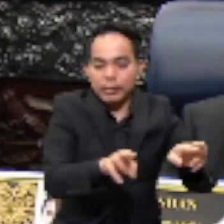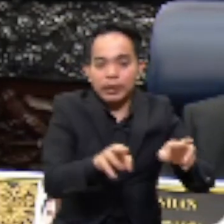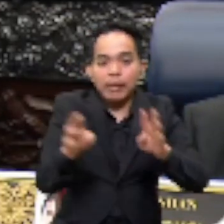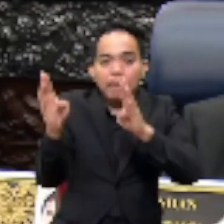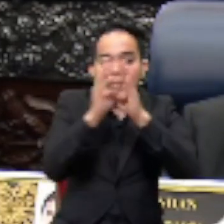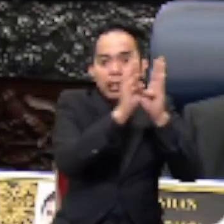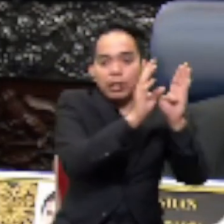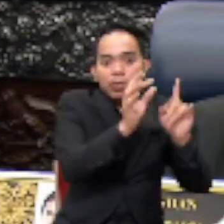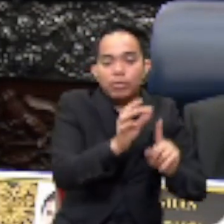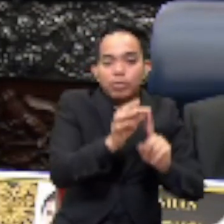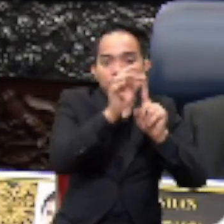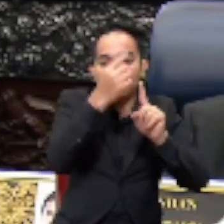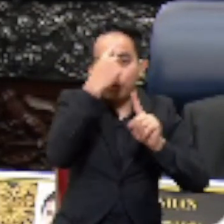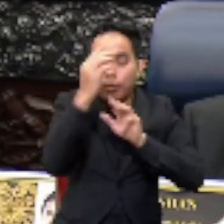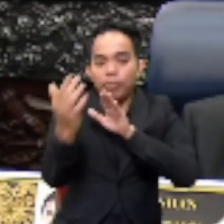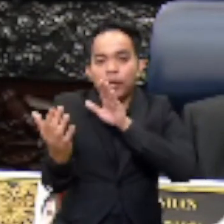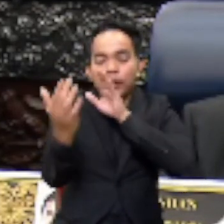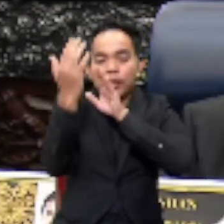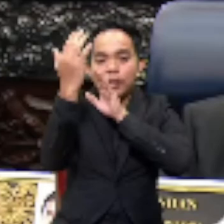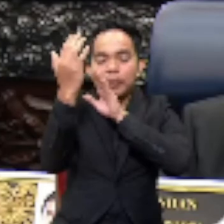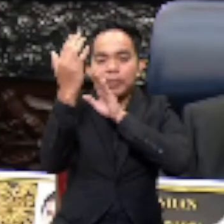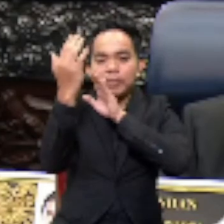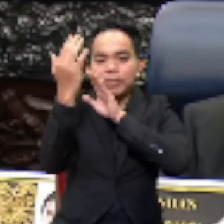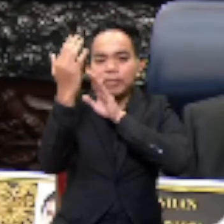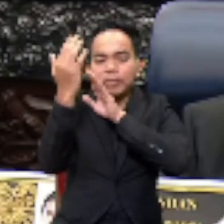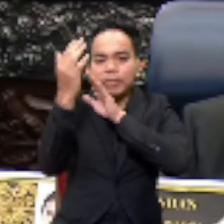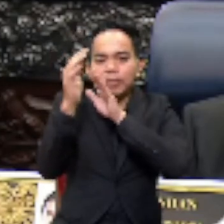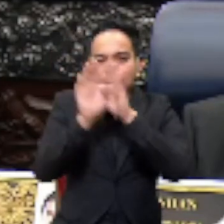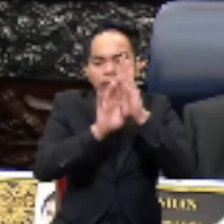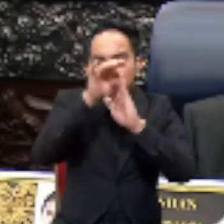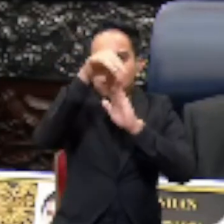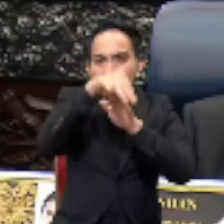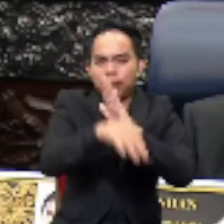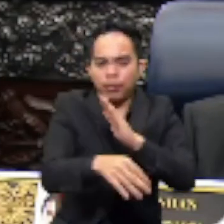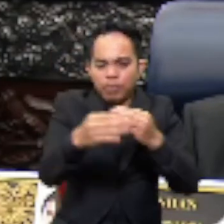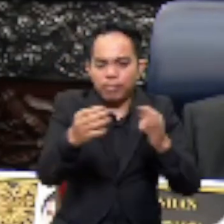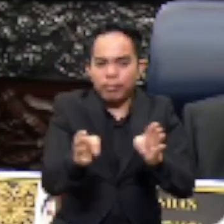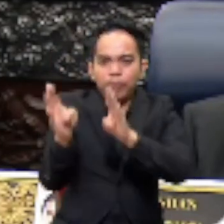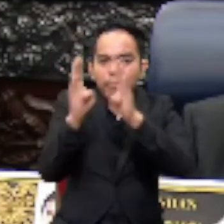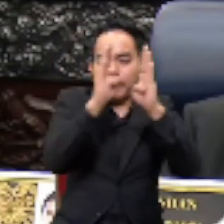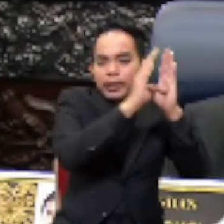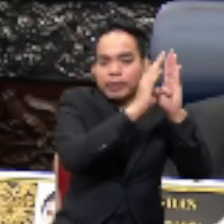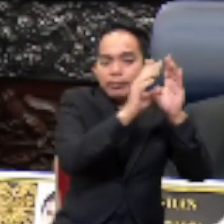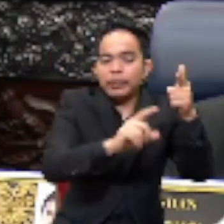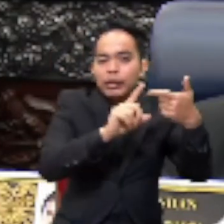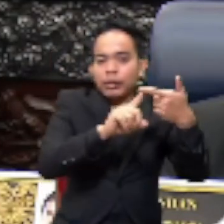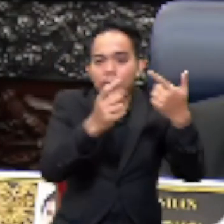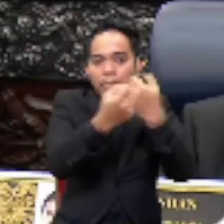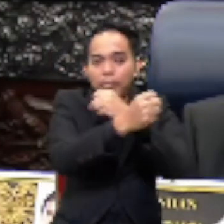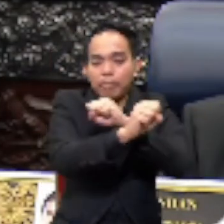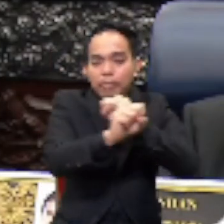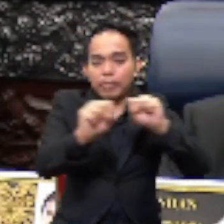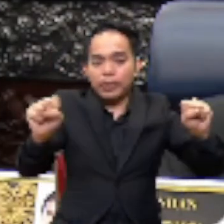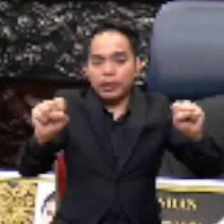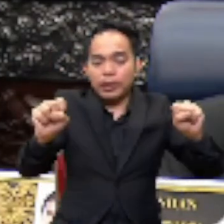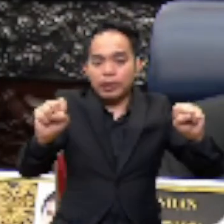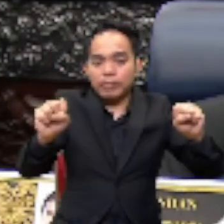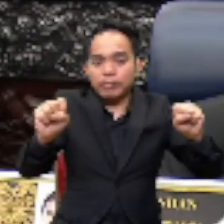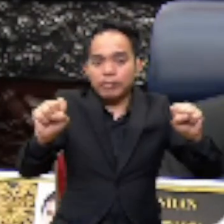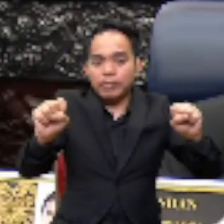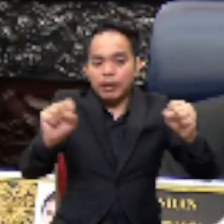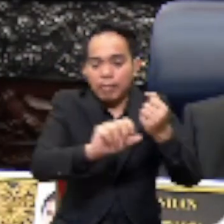khususnya untuk menangani risiko keusangan serta kemerosotan Bandar yang kedua menyediakan mekanisme dan